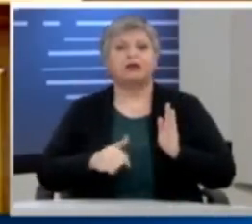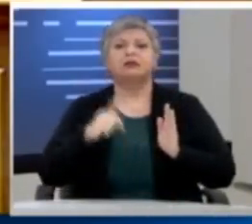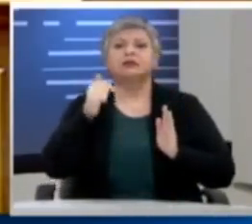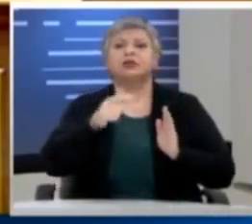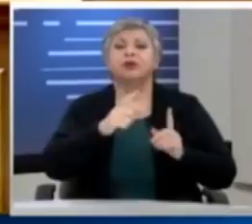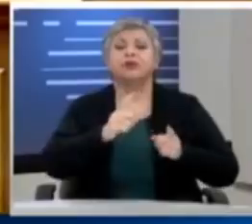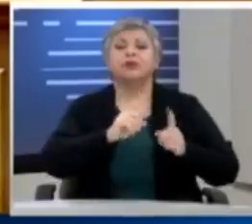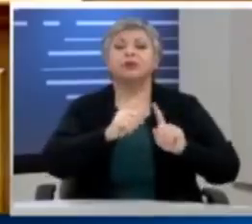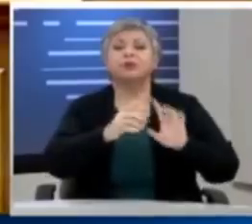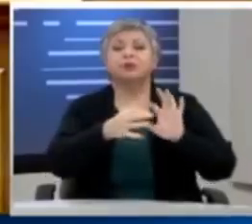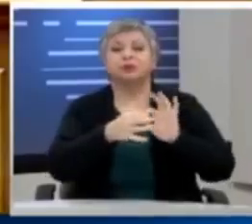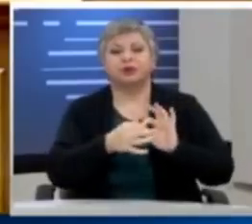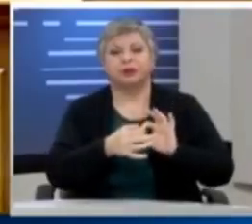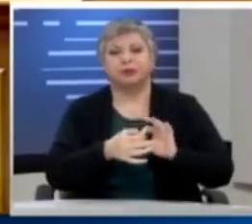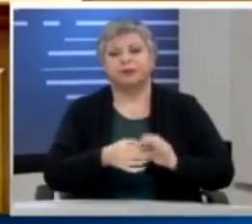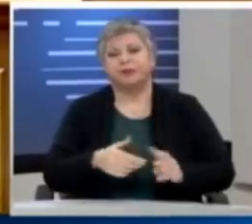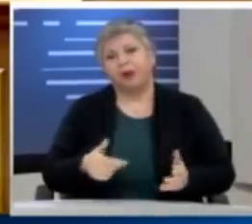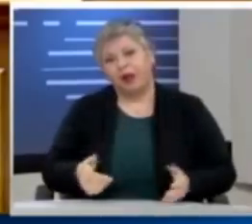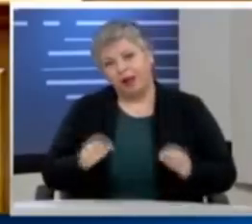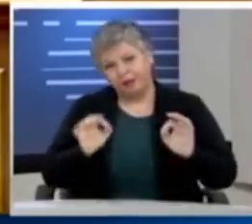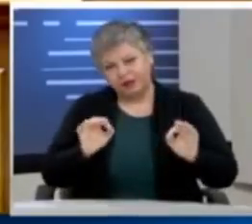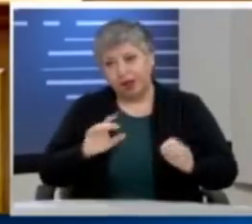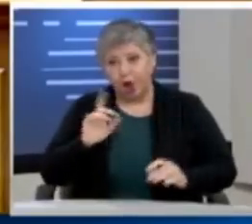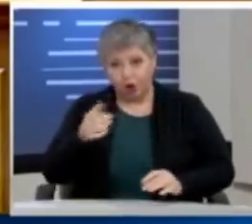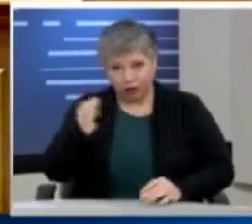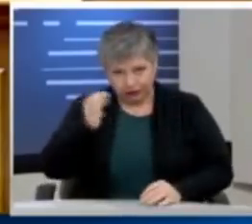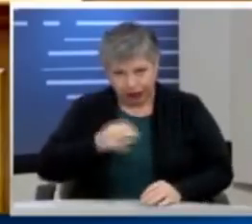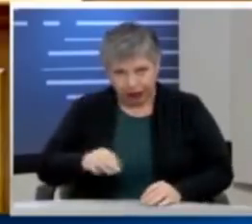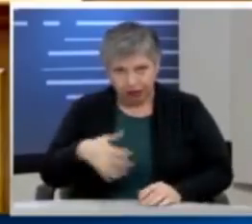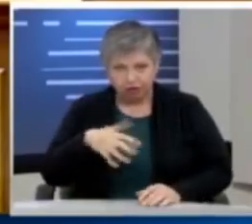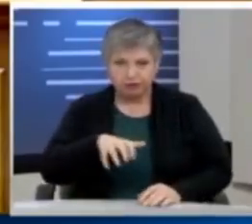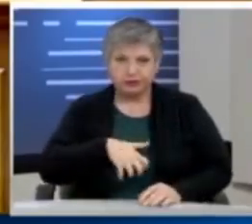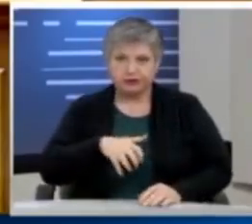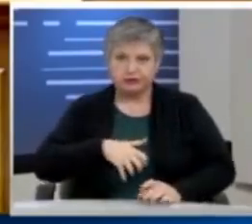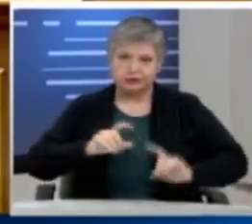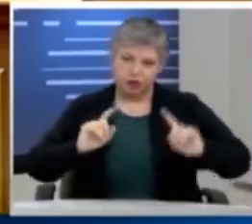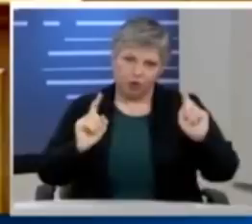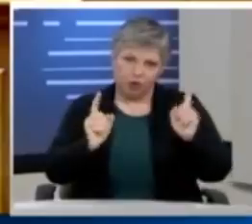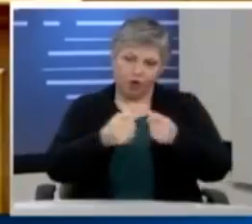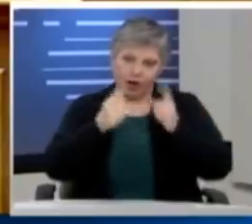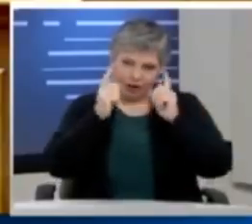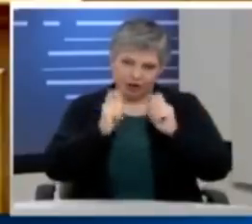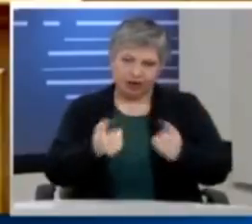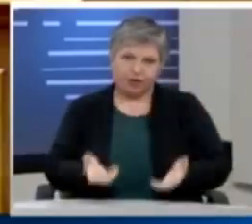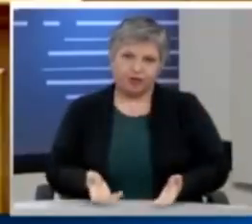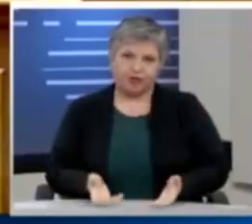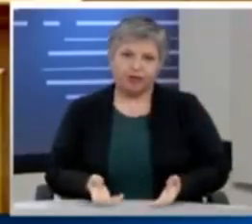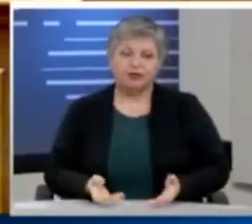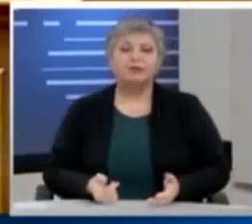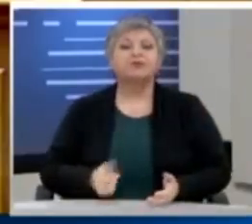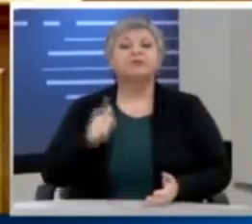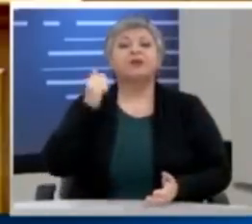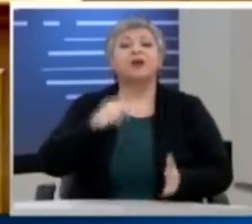ΖΑΕΦ. Με κάτι τέτοια βέβαια γελάνε και οι πέτρες ακόμα. Τη Συμφωνία των Πρεσπών στήριξαν οι